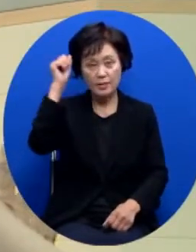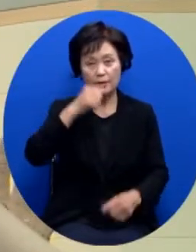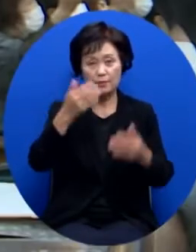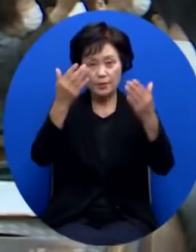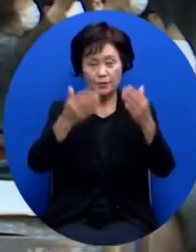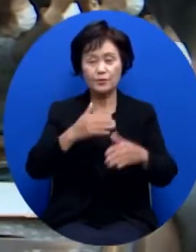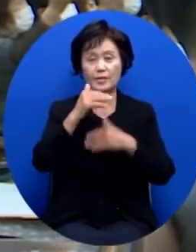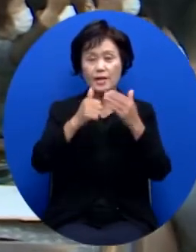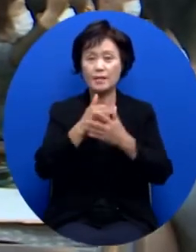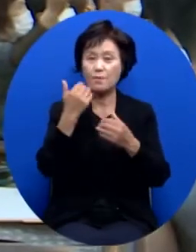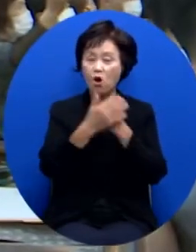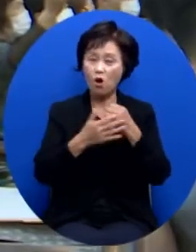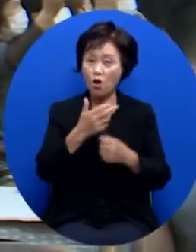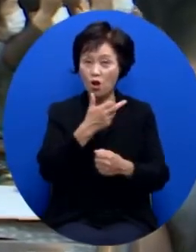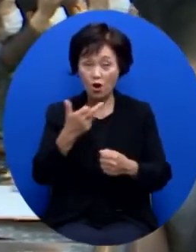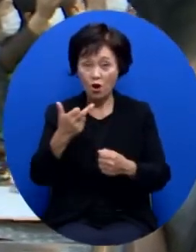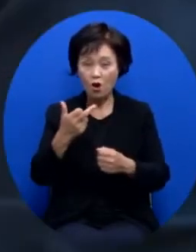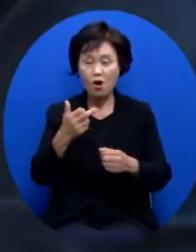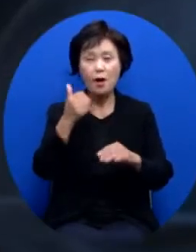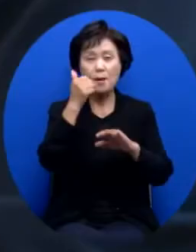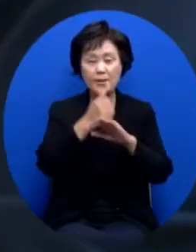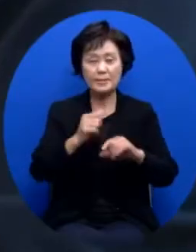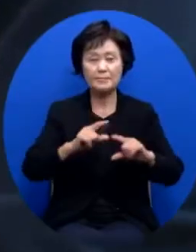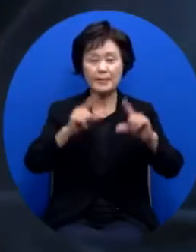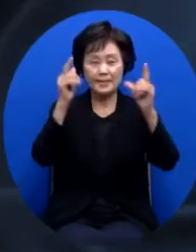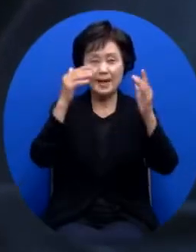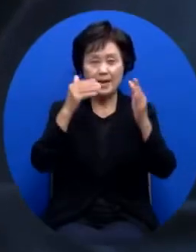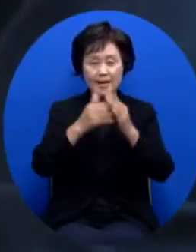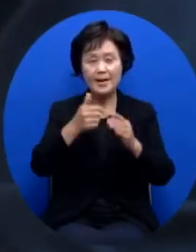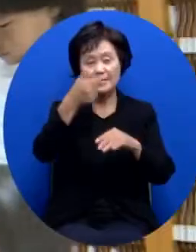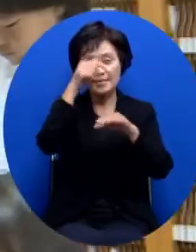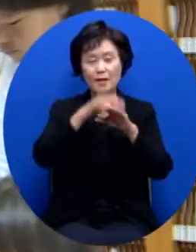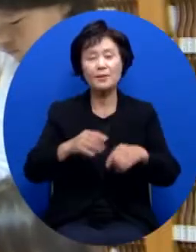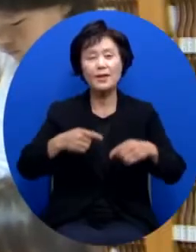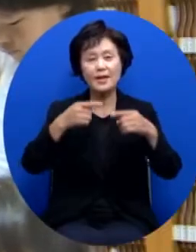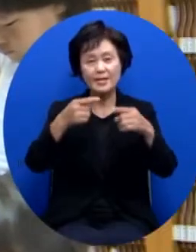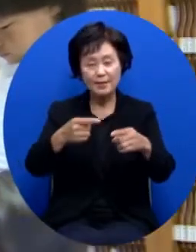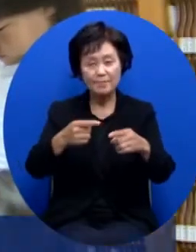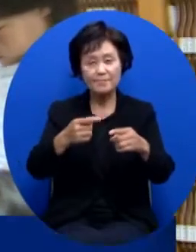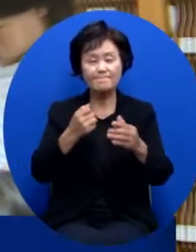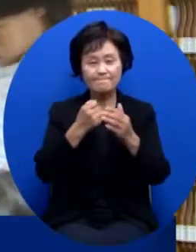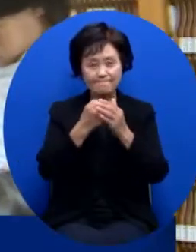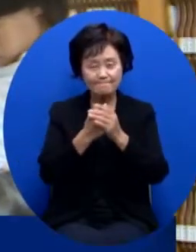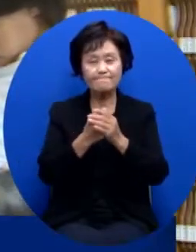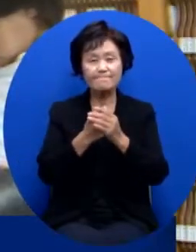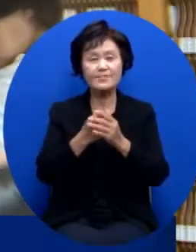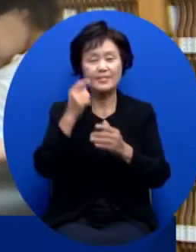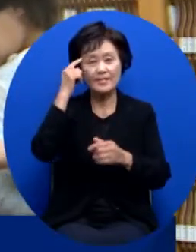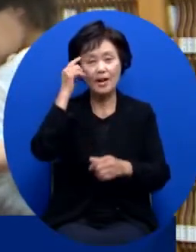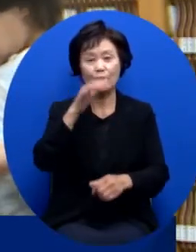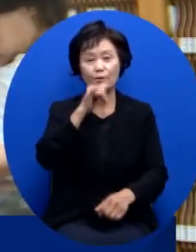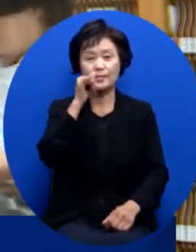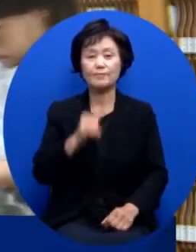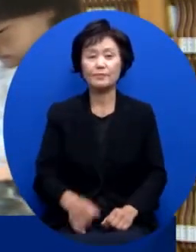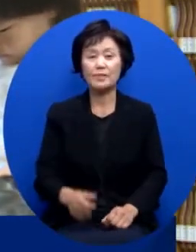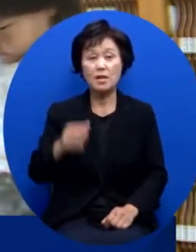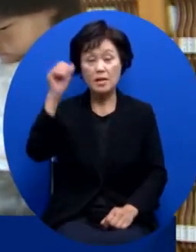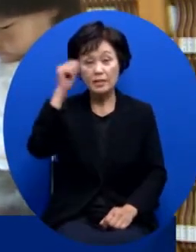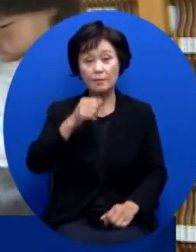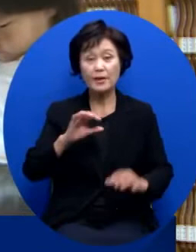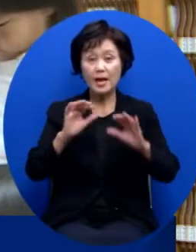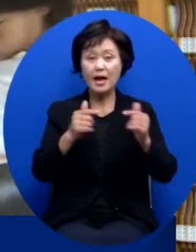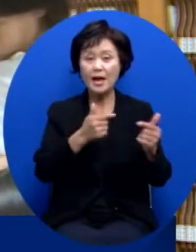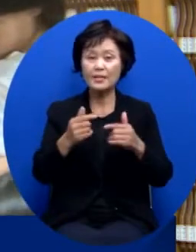너무 크기에 성도들은 끝까지 완주를 다짐합니다. The dawn prayer service, even though it's difficult for us to come with all of